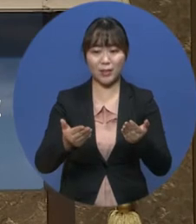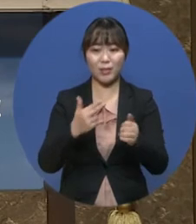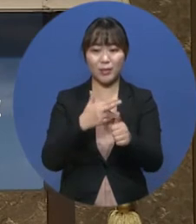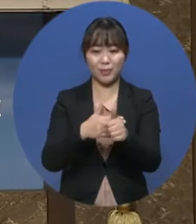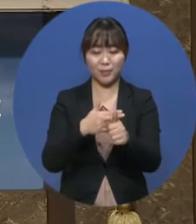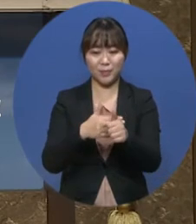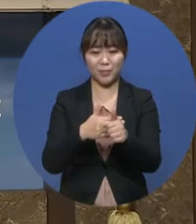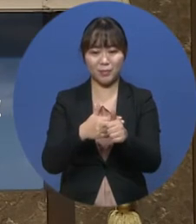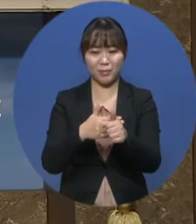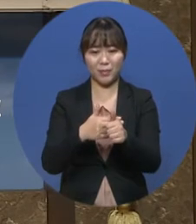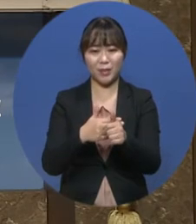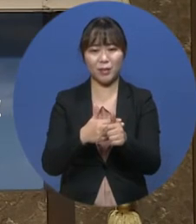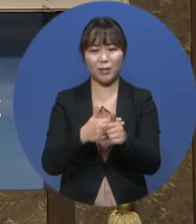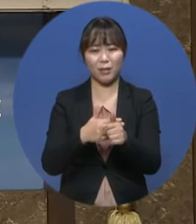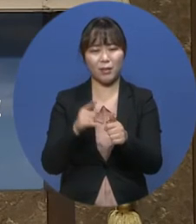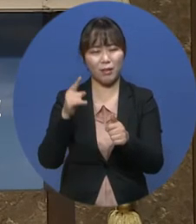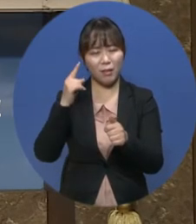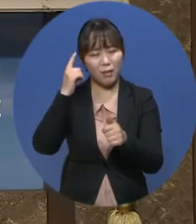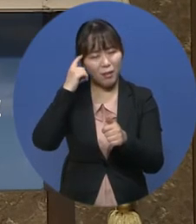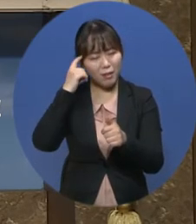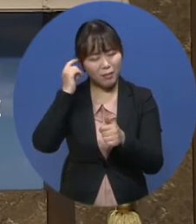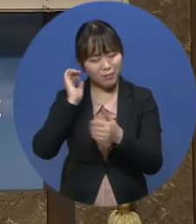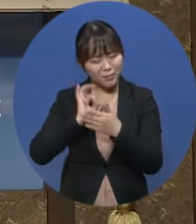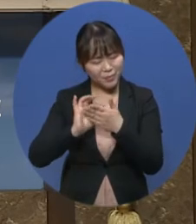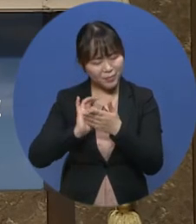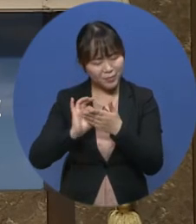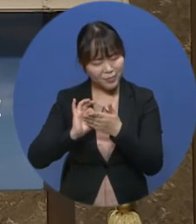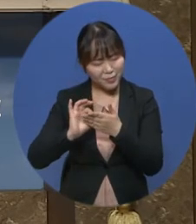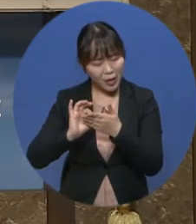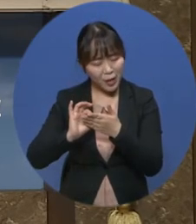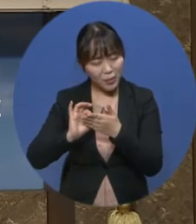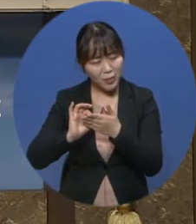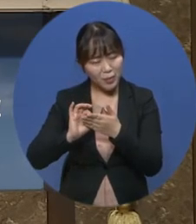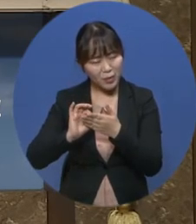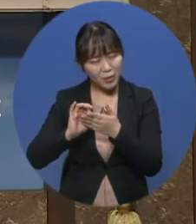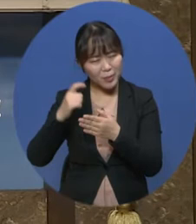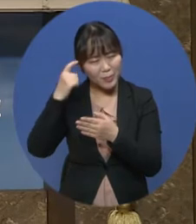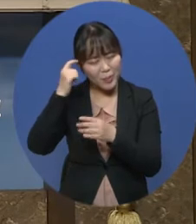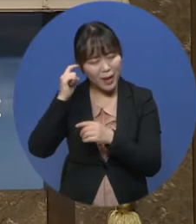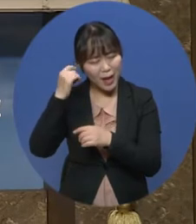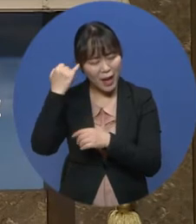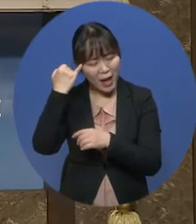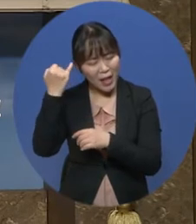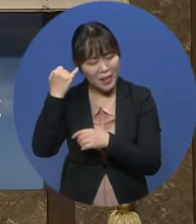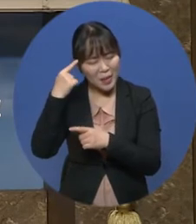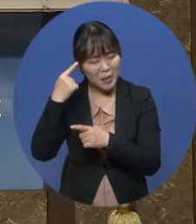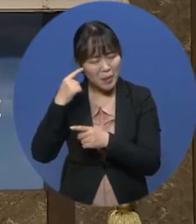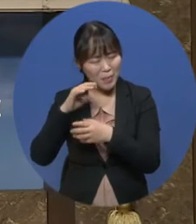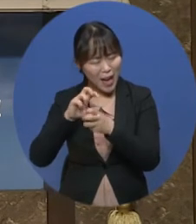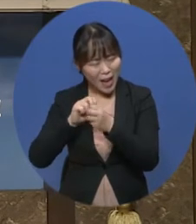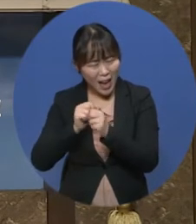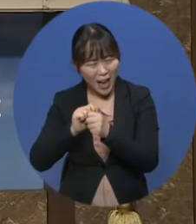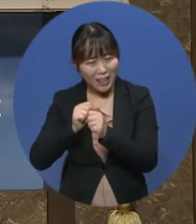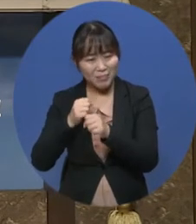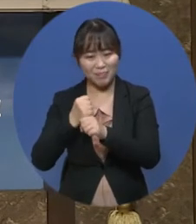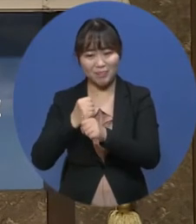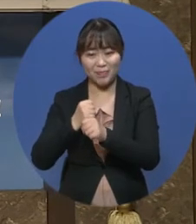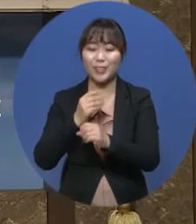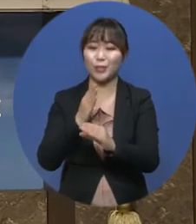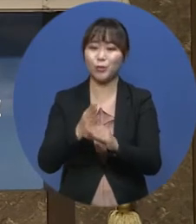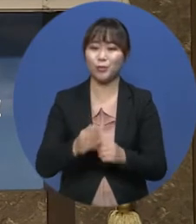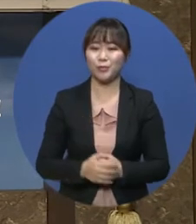선생님들이 거기에 아주 덜 신경쓰고 뭐 아이디어도 짜내고 그렇게 하고 있습니다 4 예